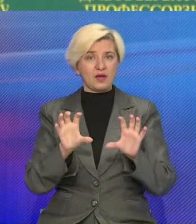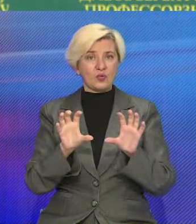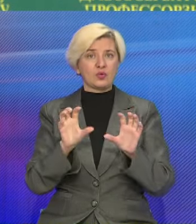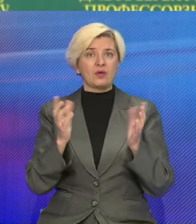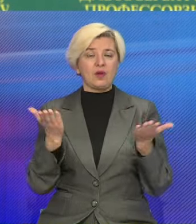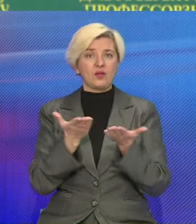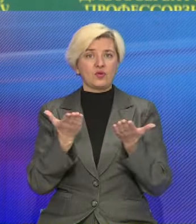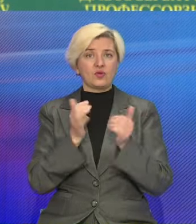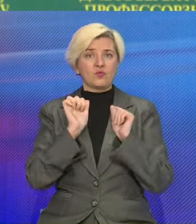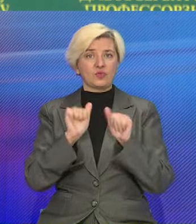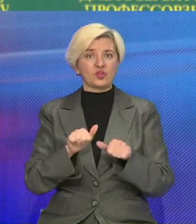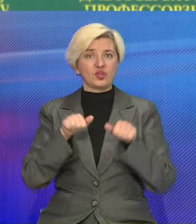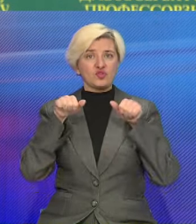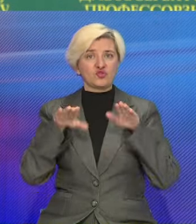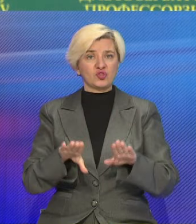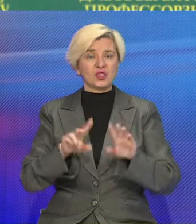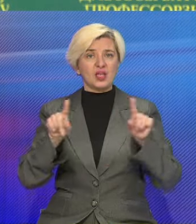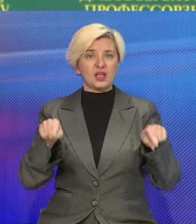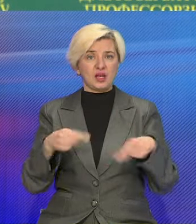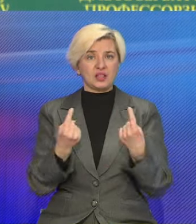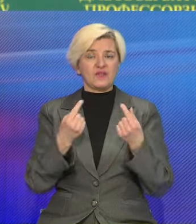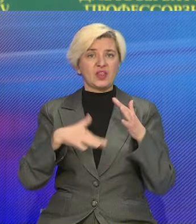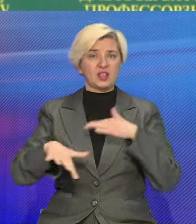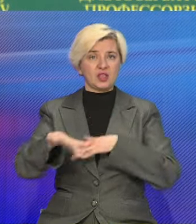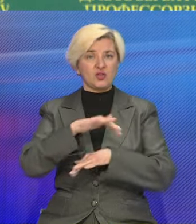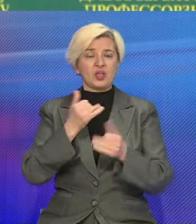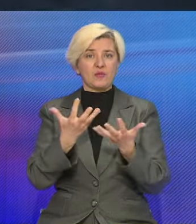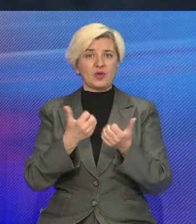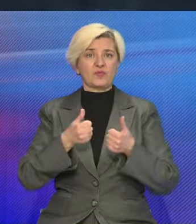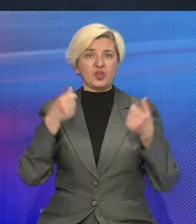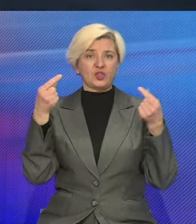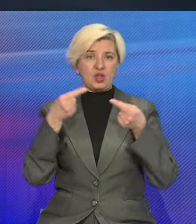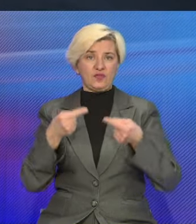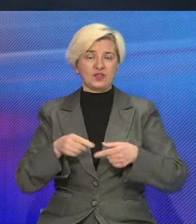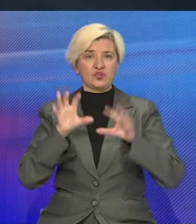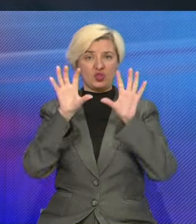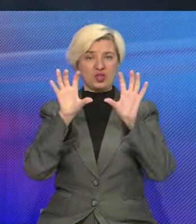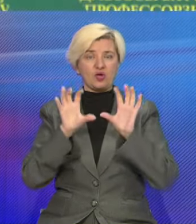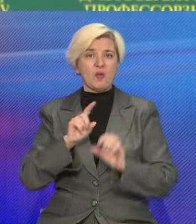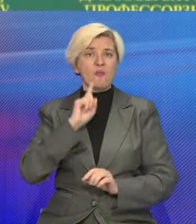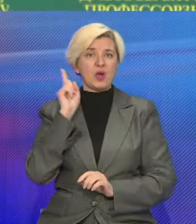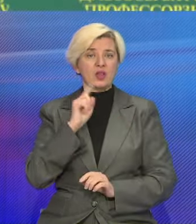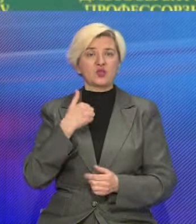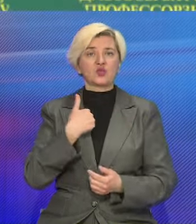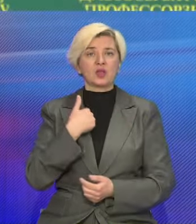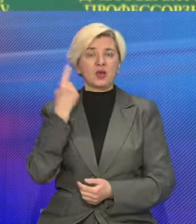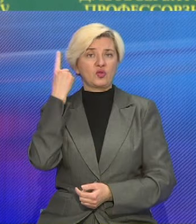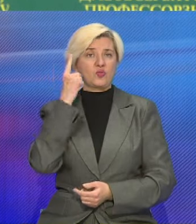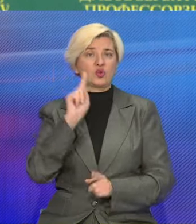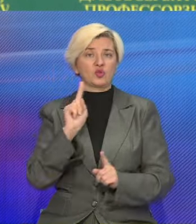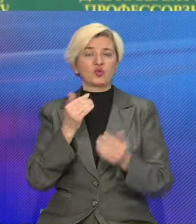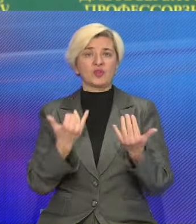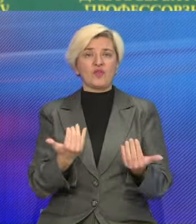організувати на даній території, і приймають соответствуючий законодательний акт. Молодежі, я думаю, що сьогодні інформації доволі